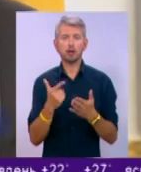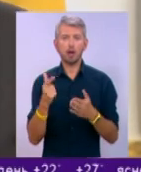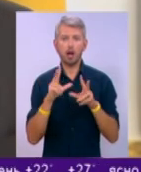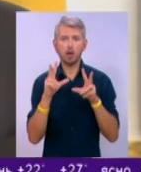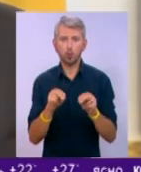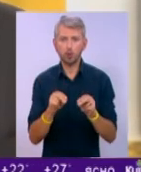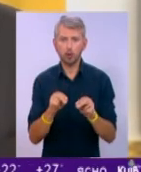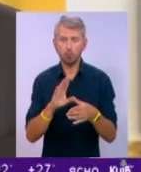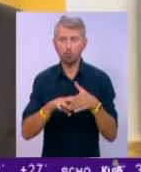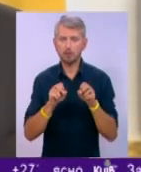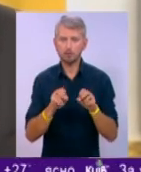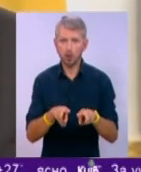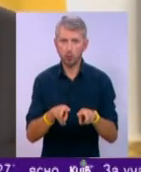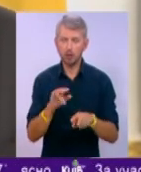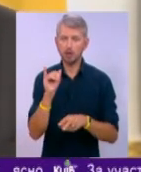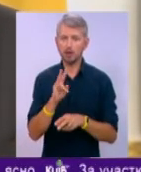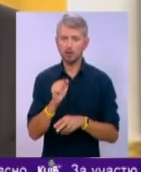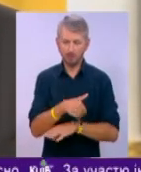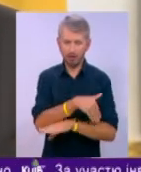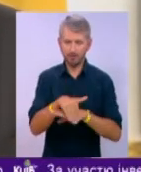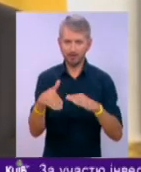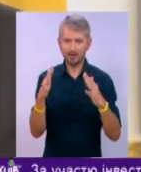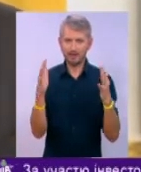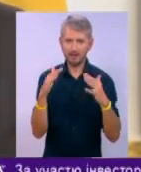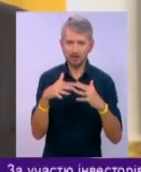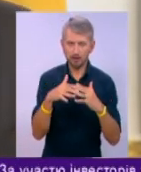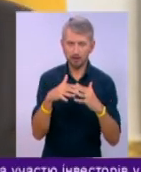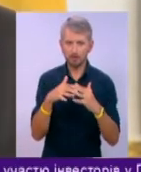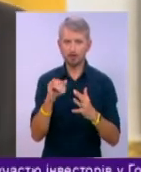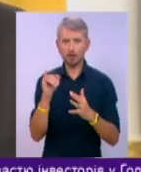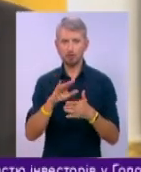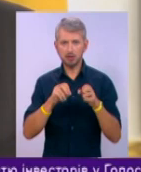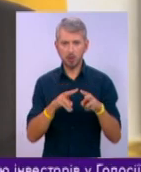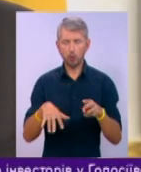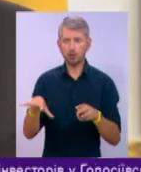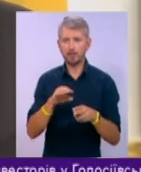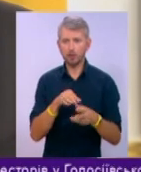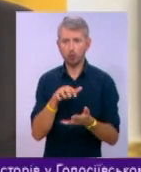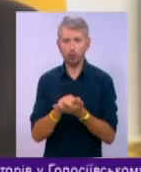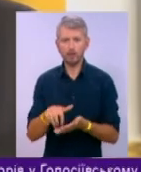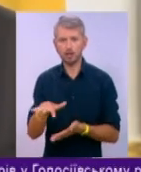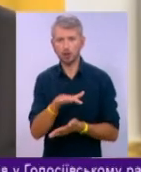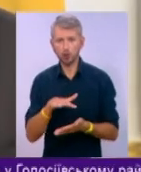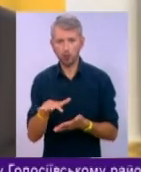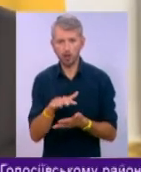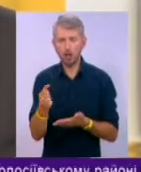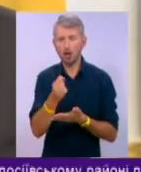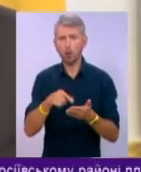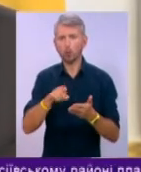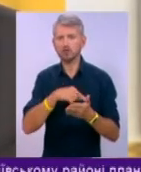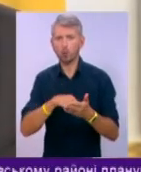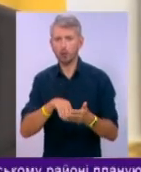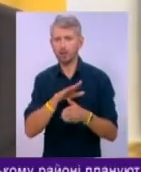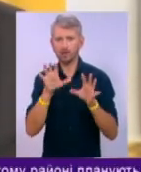гарантує безпеку і на лінії зіткнення, безпеку і на всій окупованій території, роззброєння